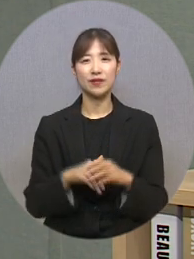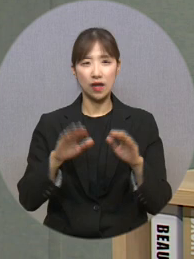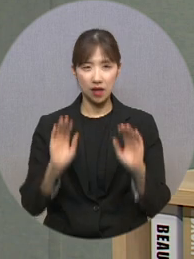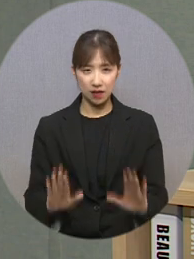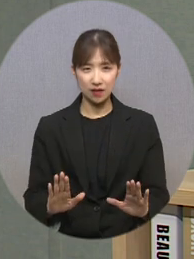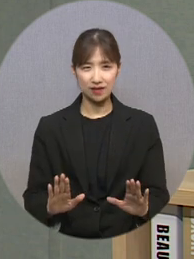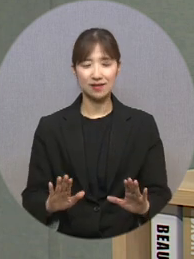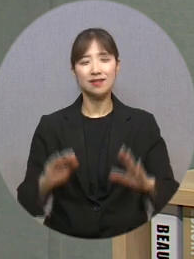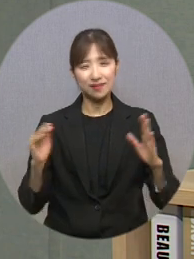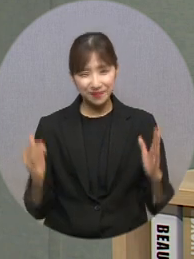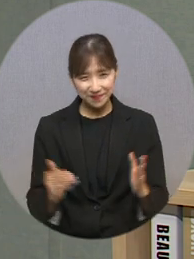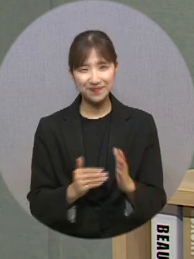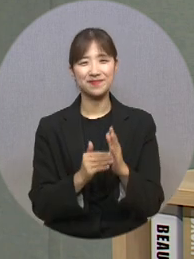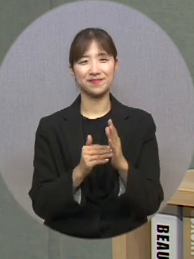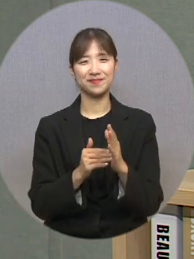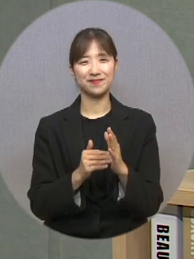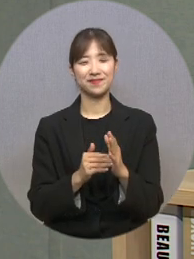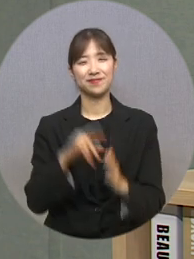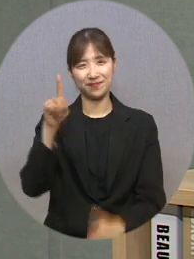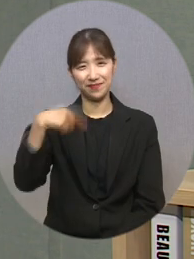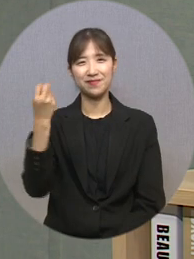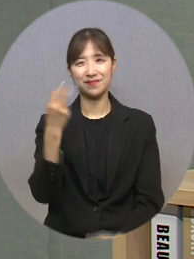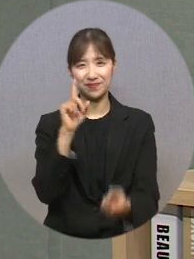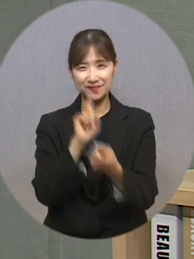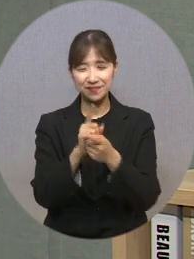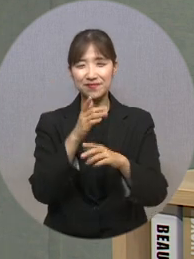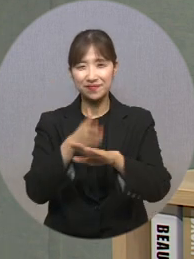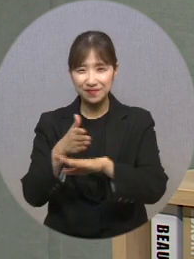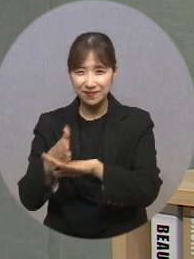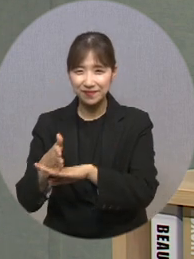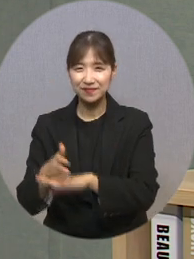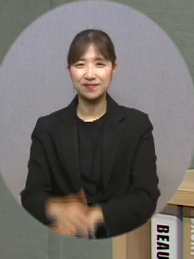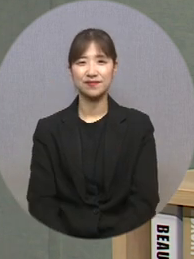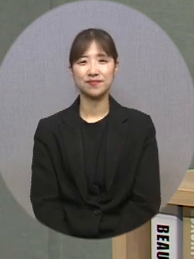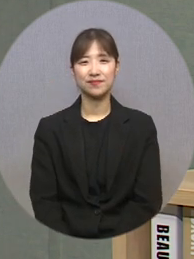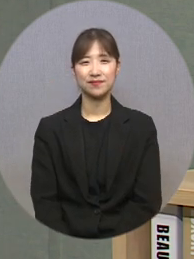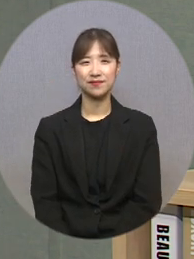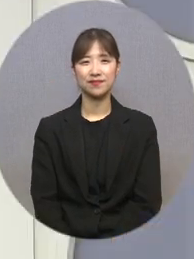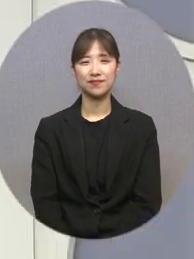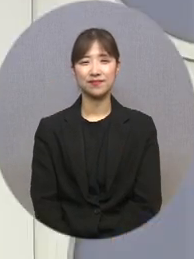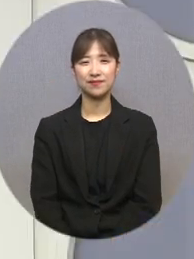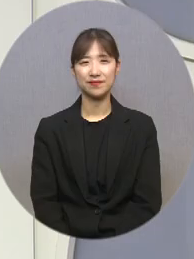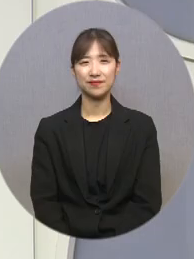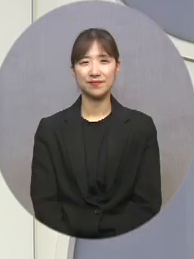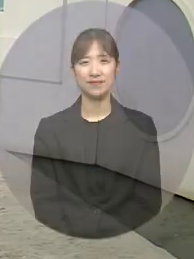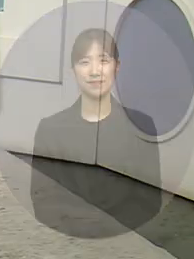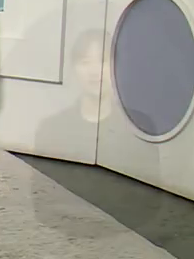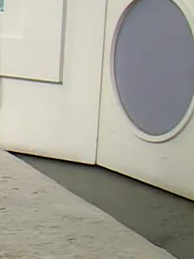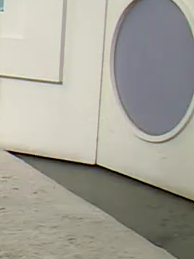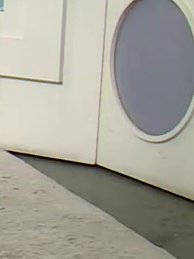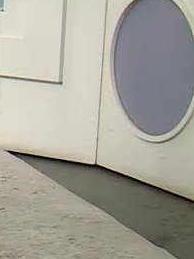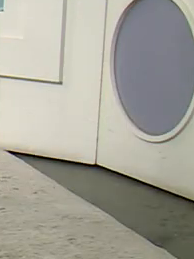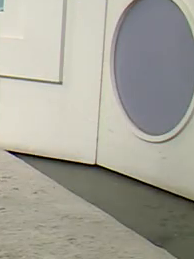오늘은 여기서 끝내겠습니다. 다음 시간에 뵙겠습니다. 감사합니다. 네, 감사합니다. 감사합니다.